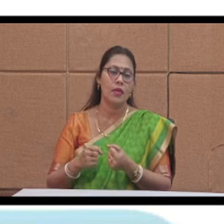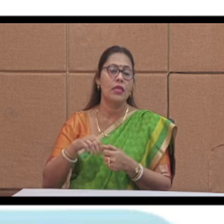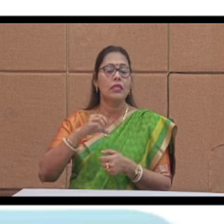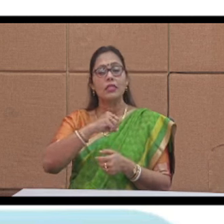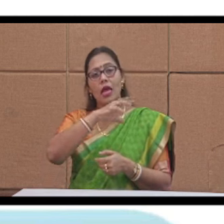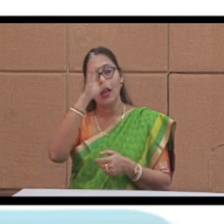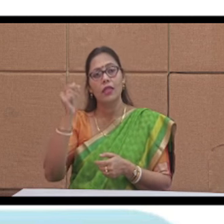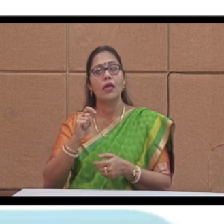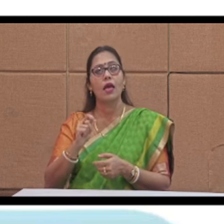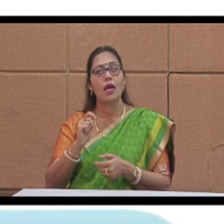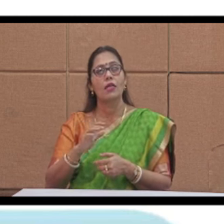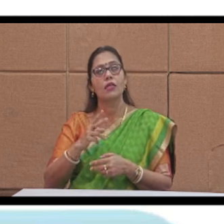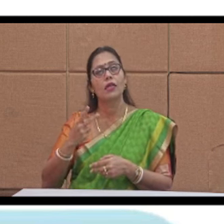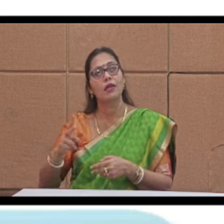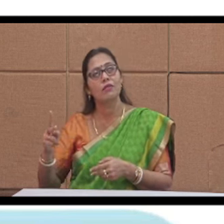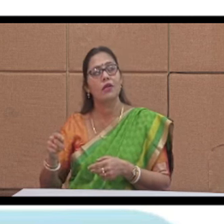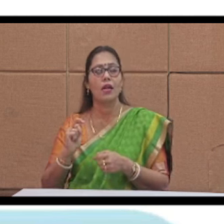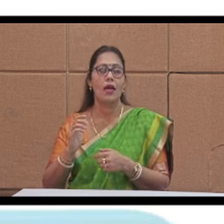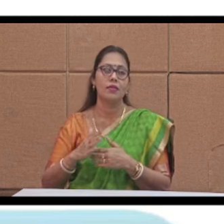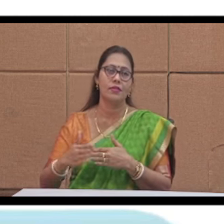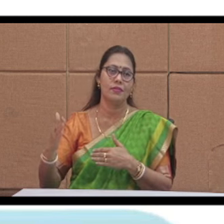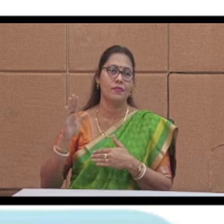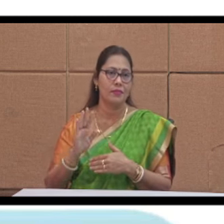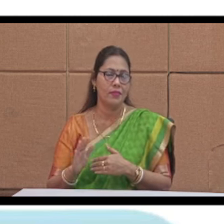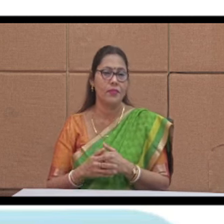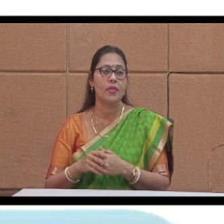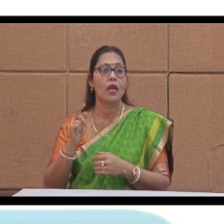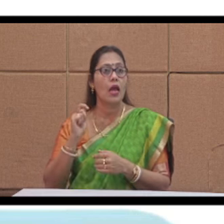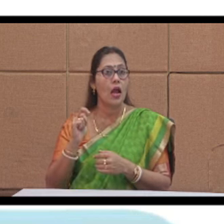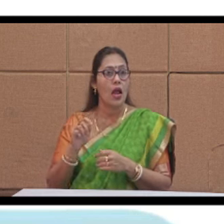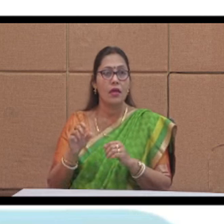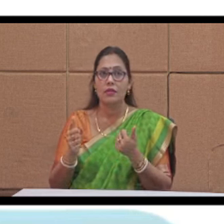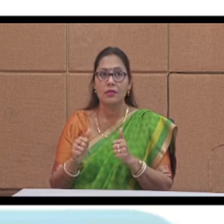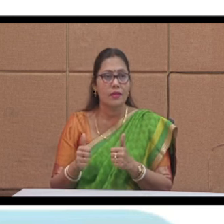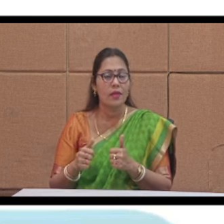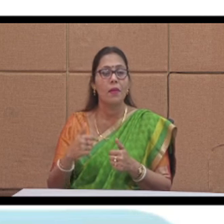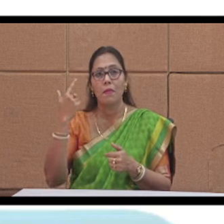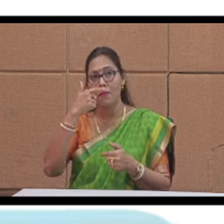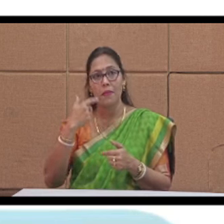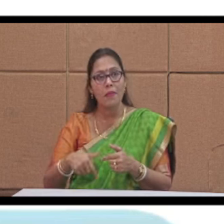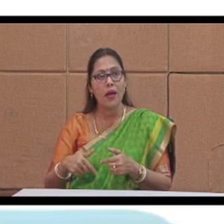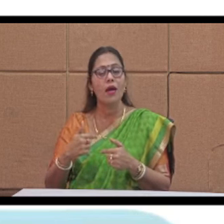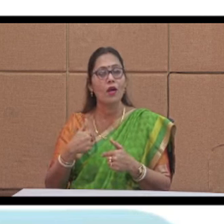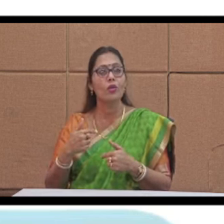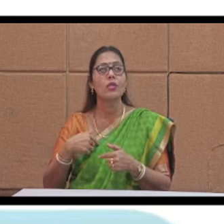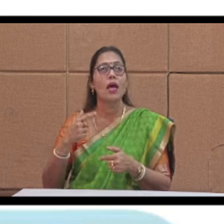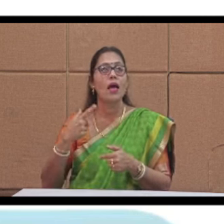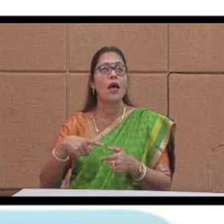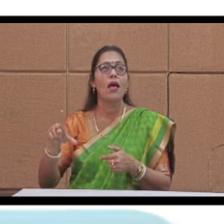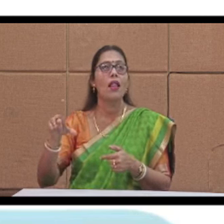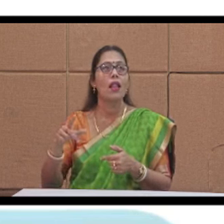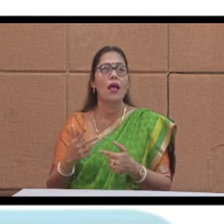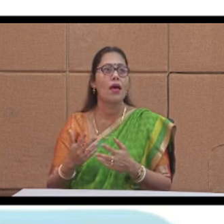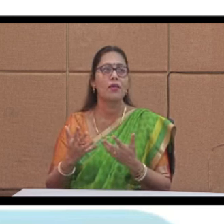সারাদিন নানান রকম কাজ করে থাকি কাজ না করে মানুষ কিন্তু জীবনে